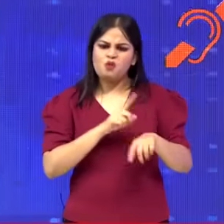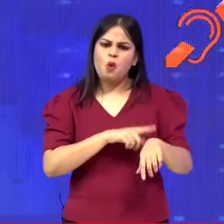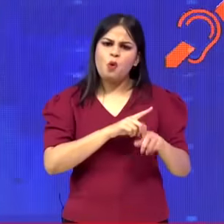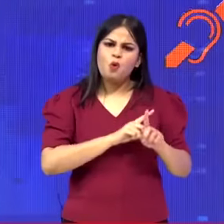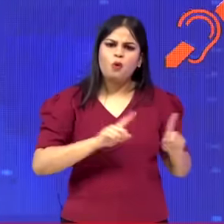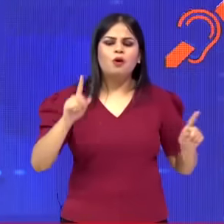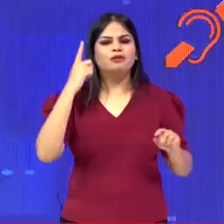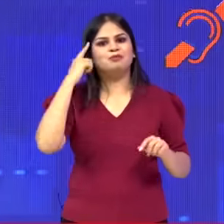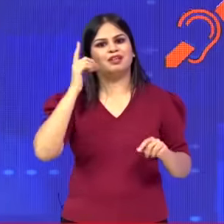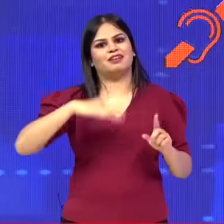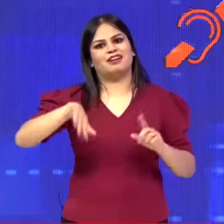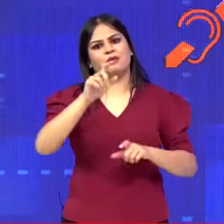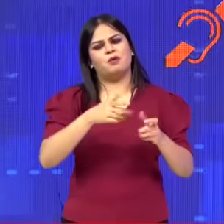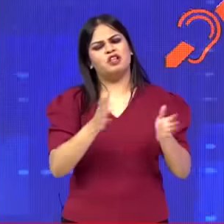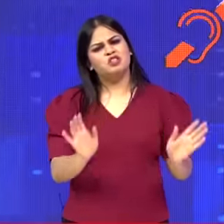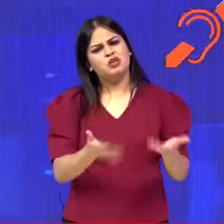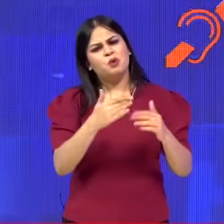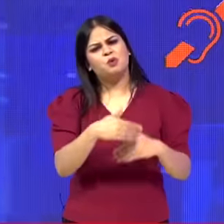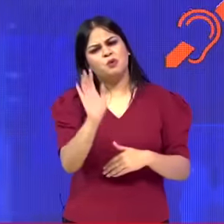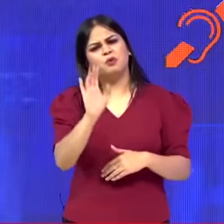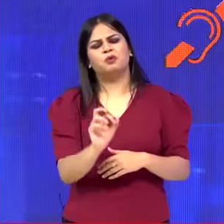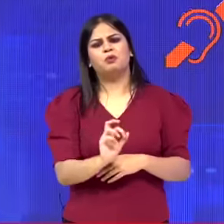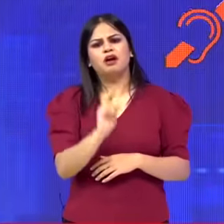दिस एनिमोसिटी. Go.